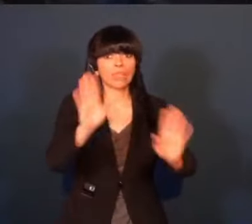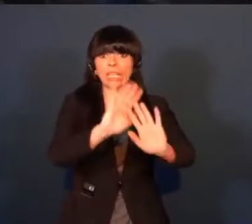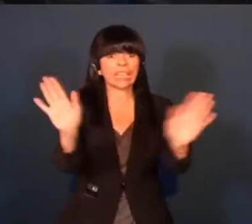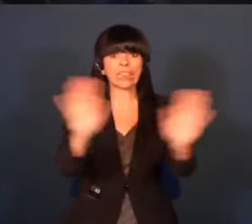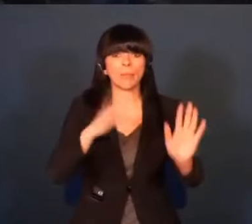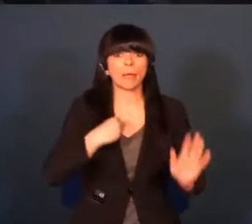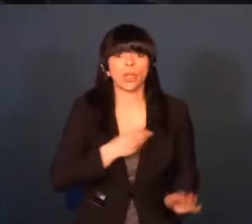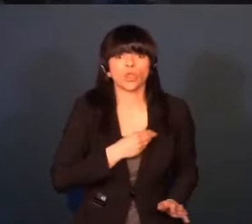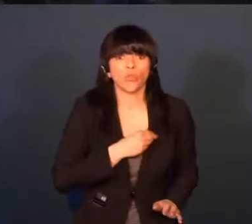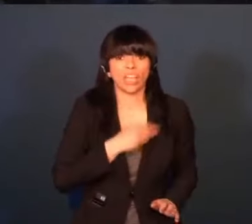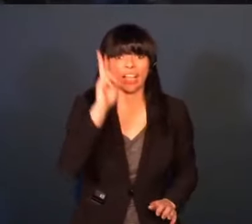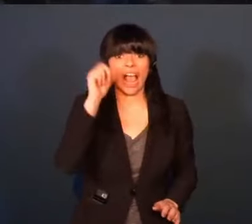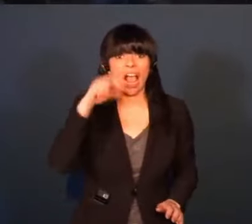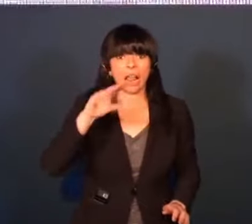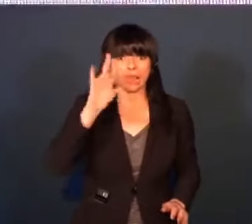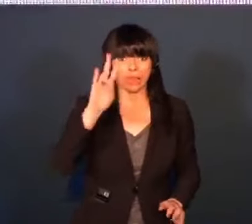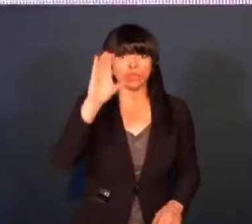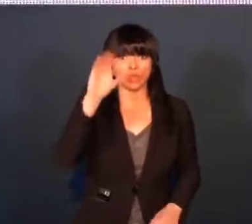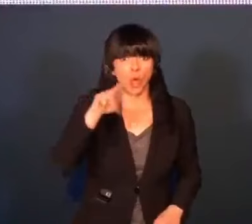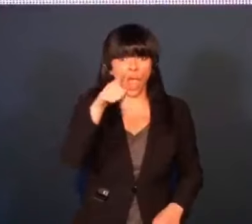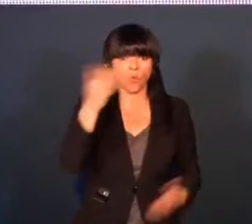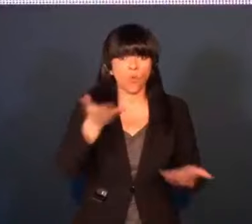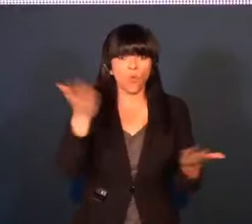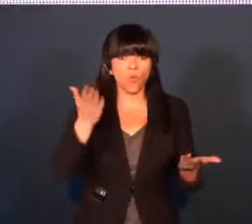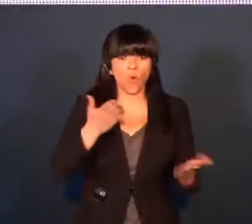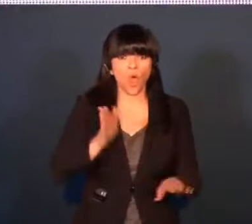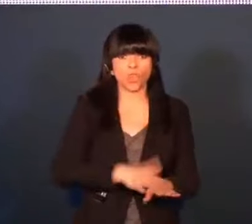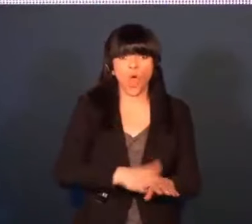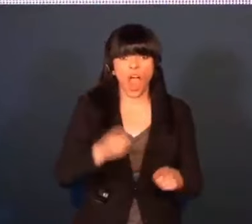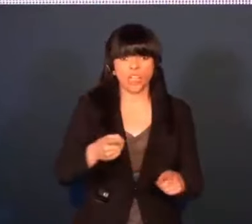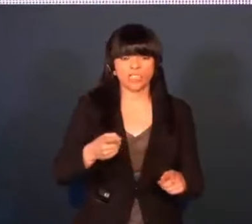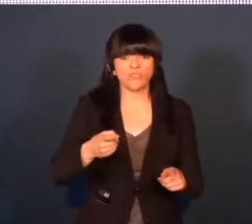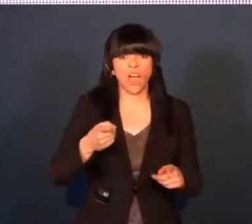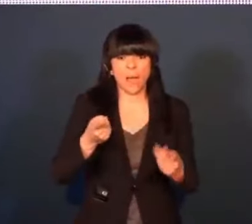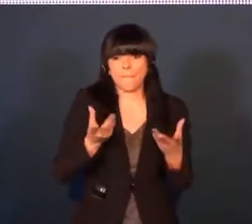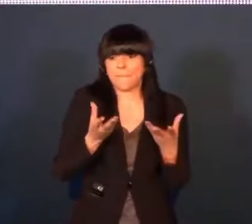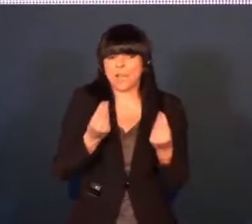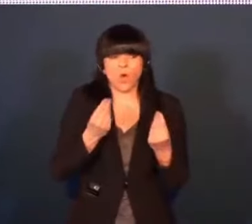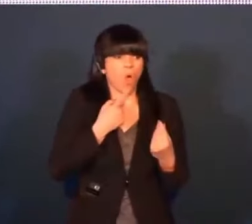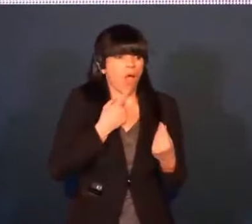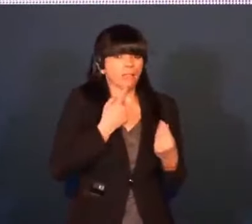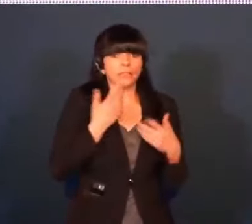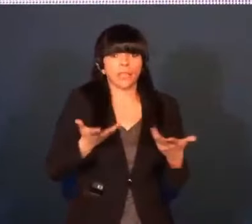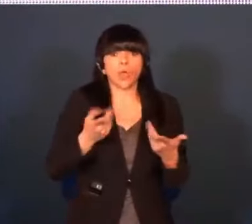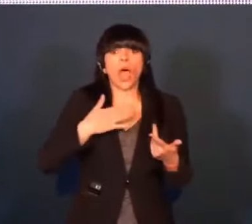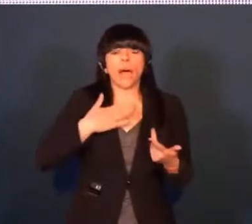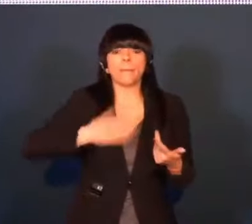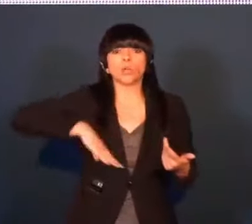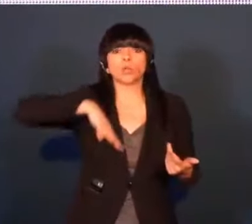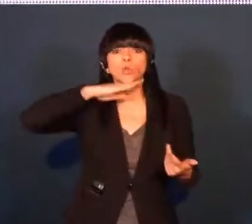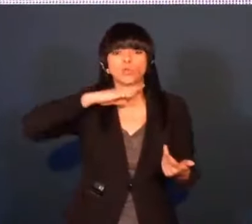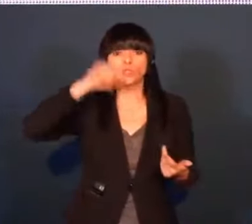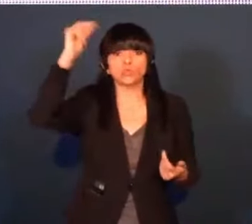Нямаме доверие на Калин Стоянов. Той доказа, че е пристрастен, меко казано, така че има достатъчно хора